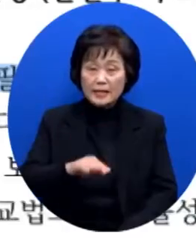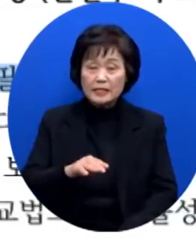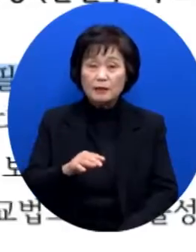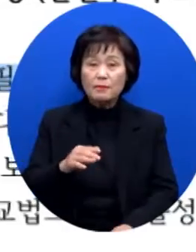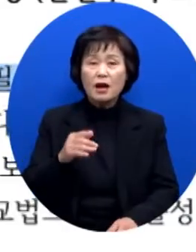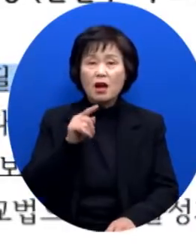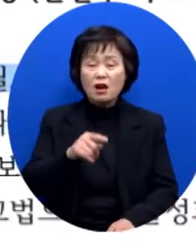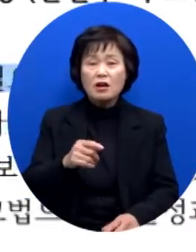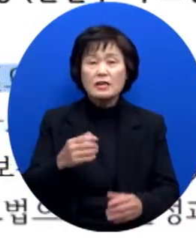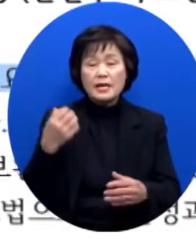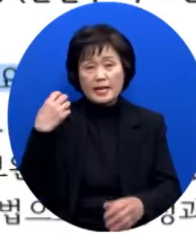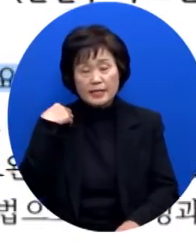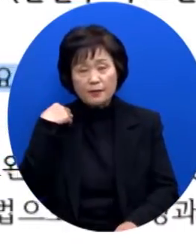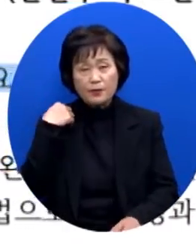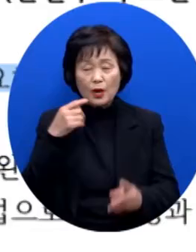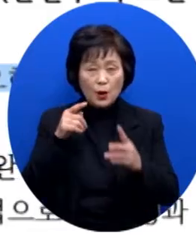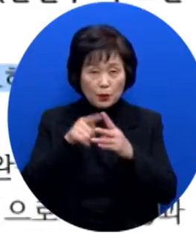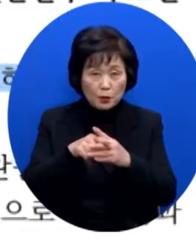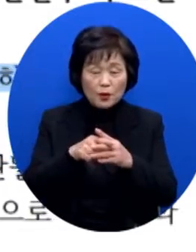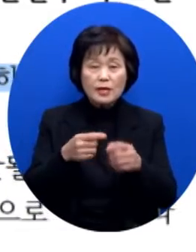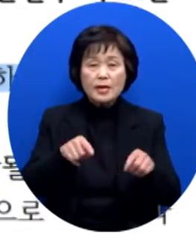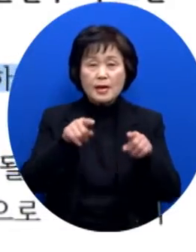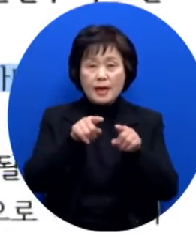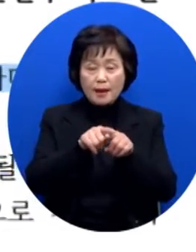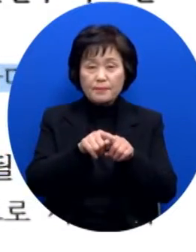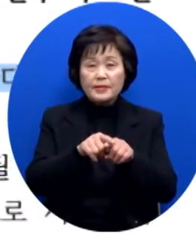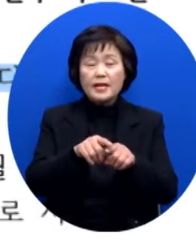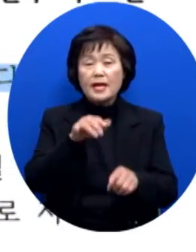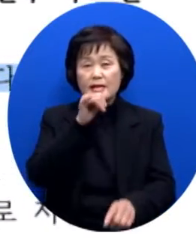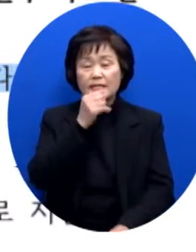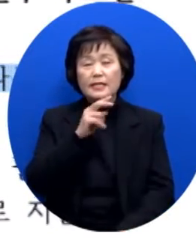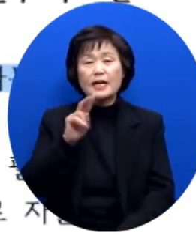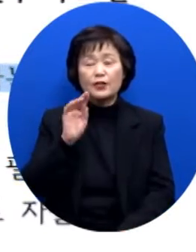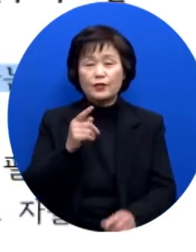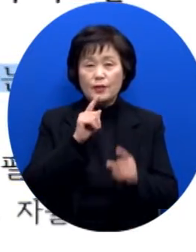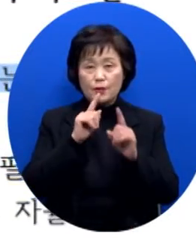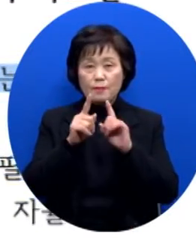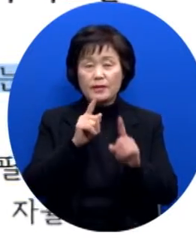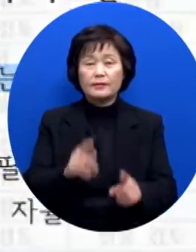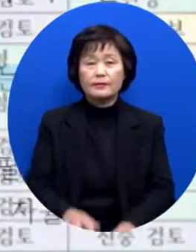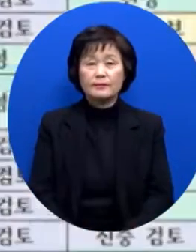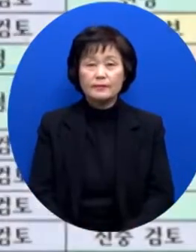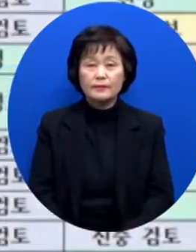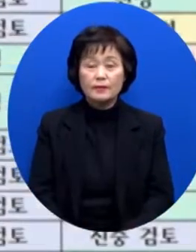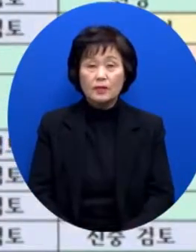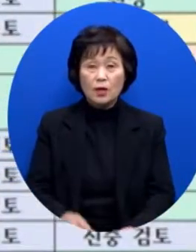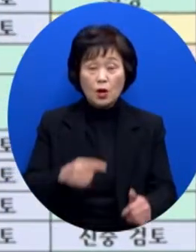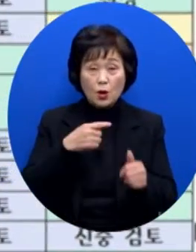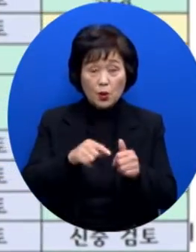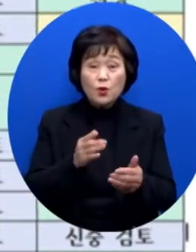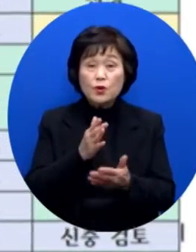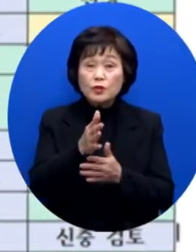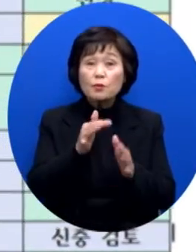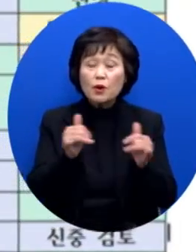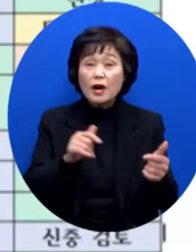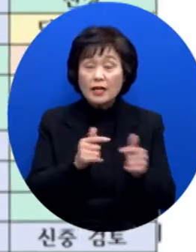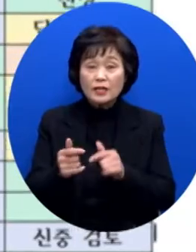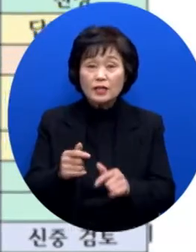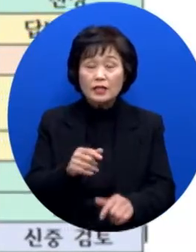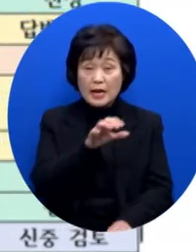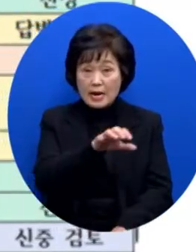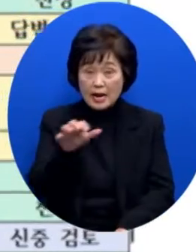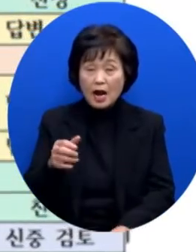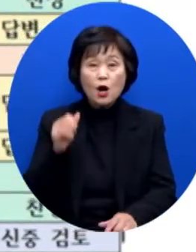책무 선과 투명성이 함께 확대돼야 한다고 언급했습니다 교육 전문가들은 각 후보의